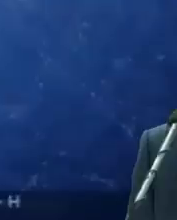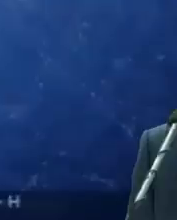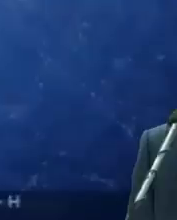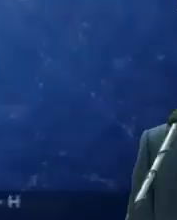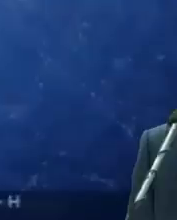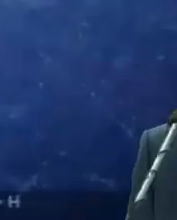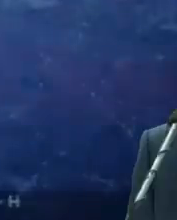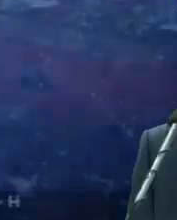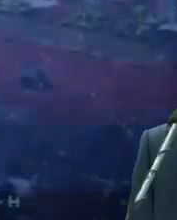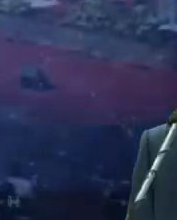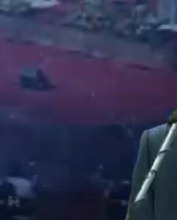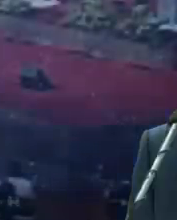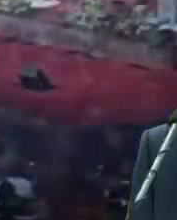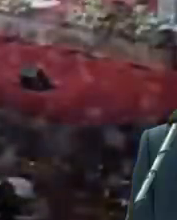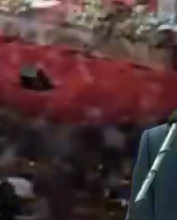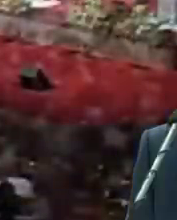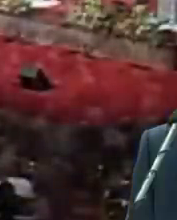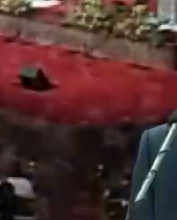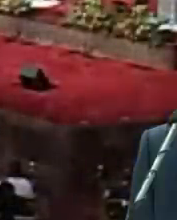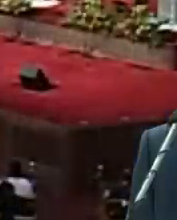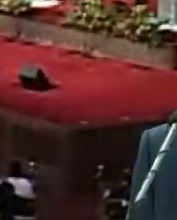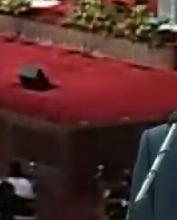하시니라. 아멘.